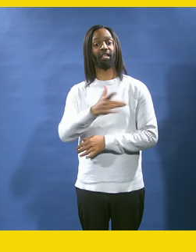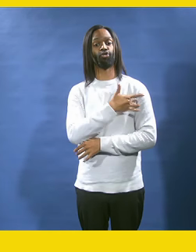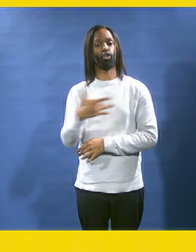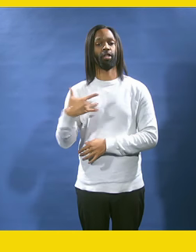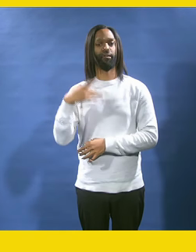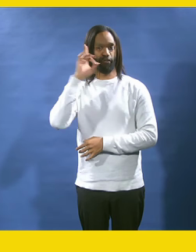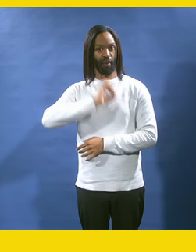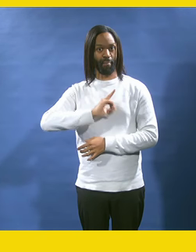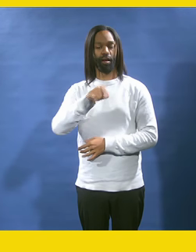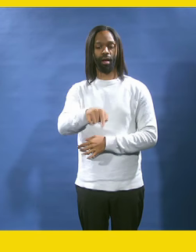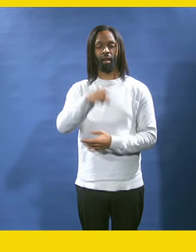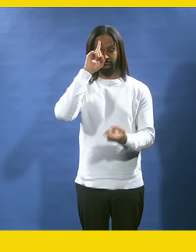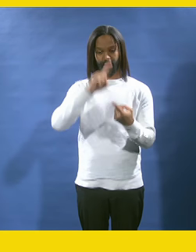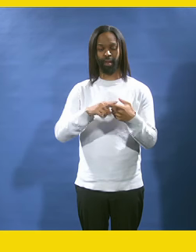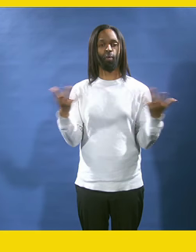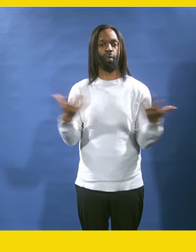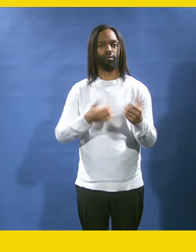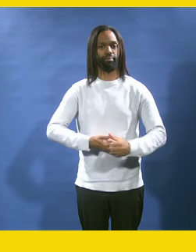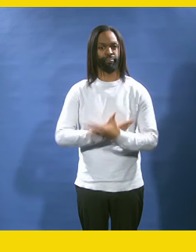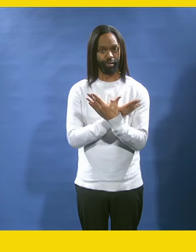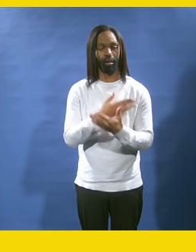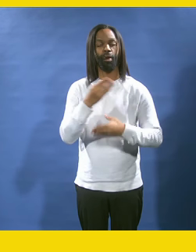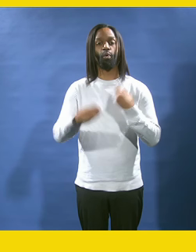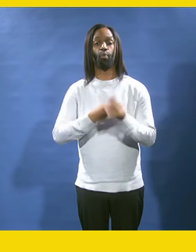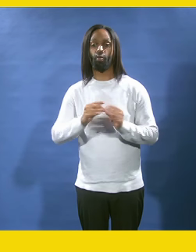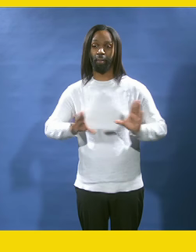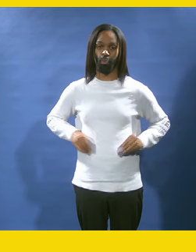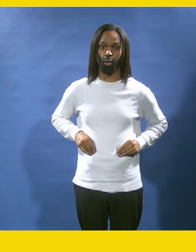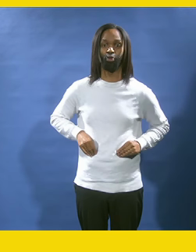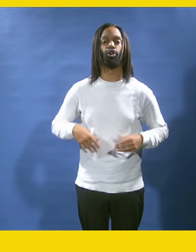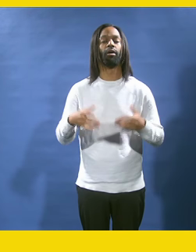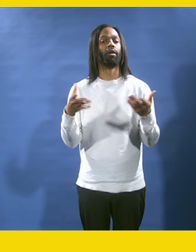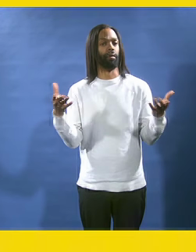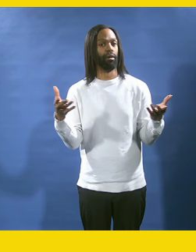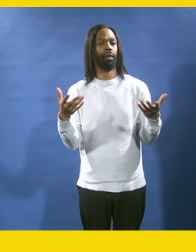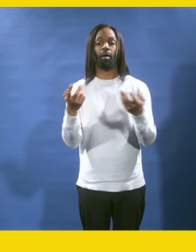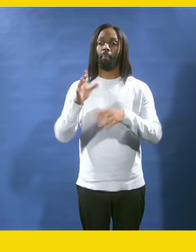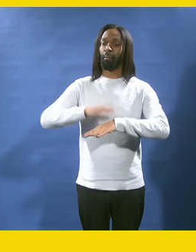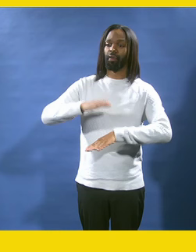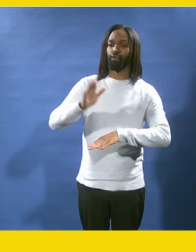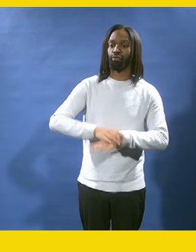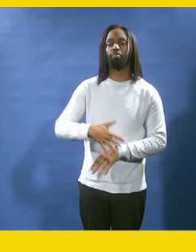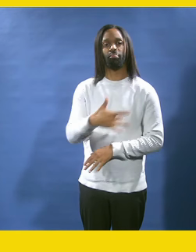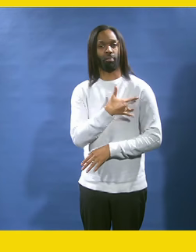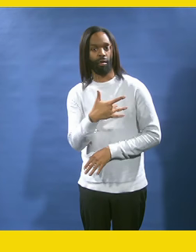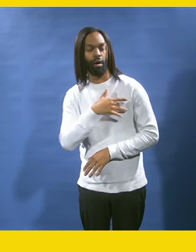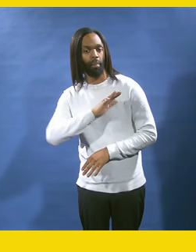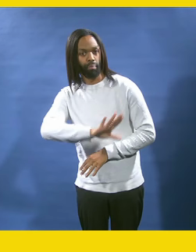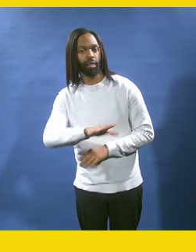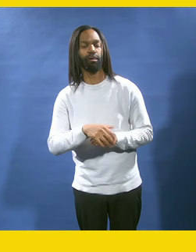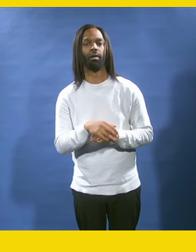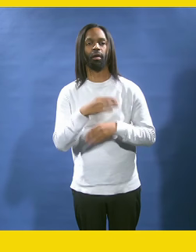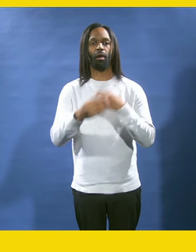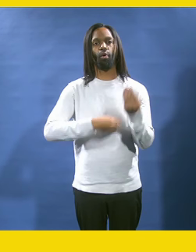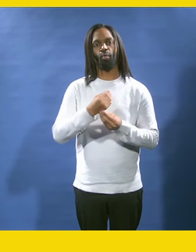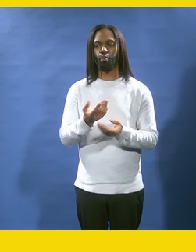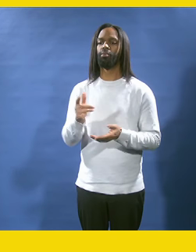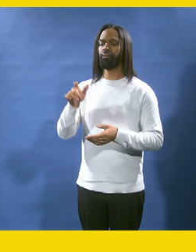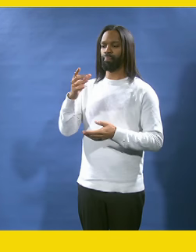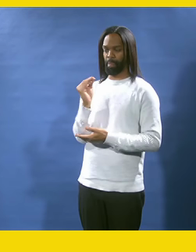questions d'endométriose, mais aussi de ménopause, où nous parlons de prévention cardiovasculaire ou de dépression